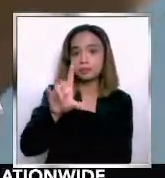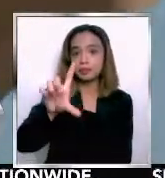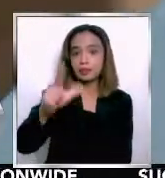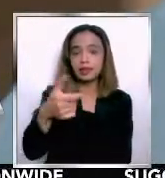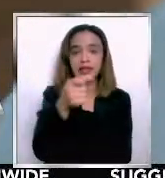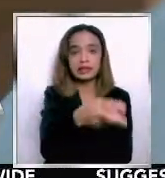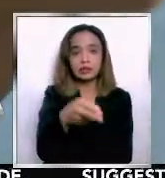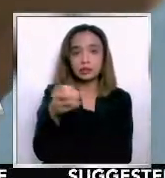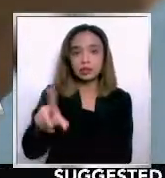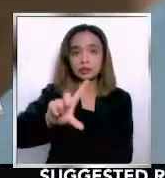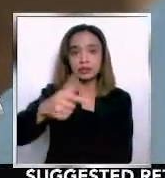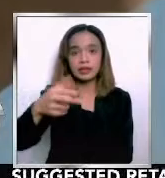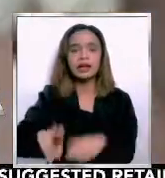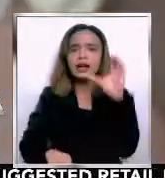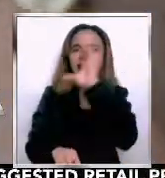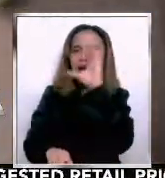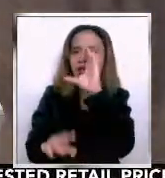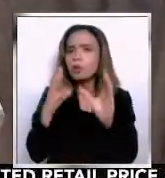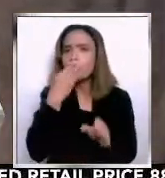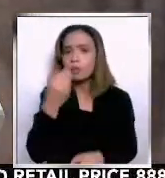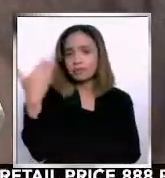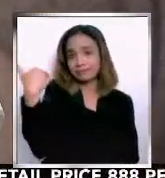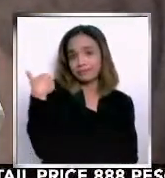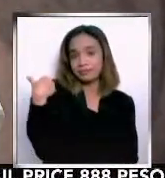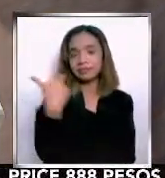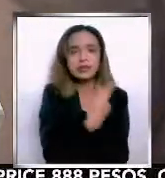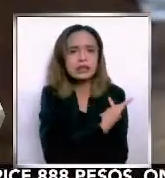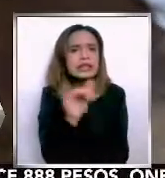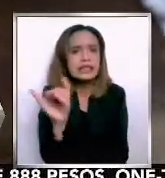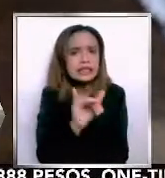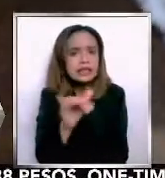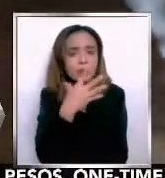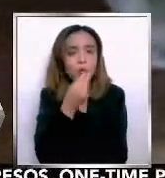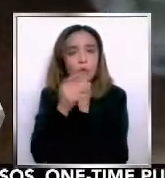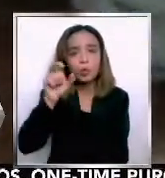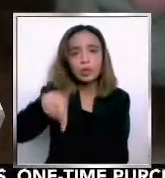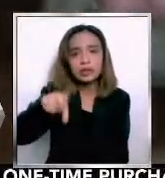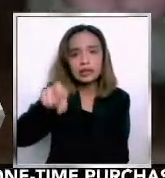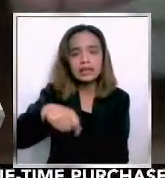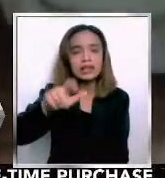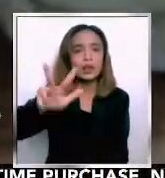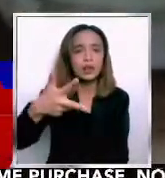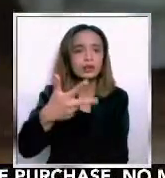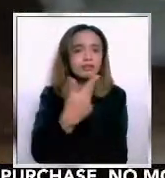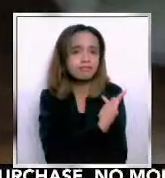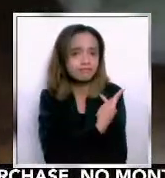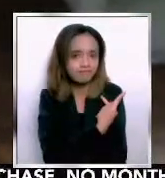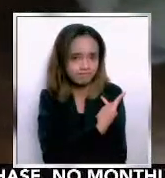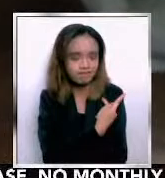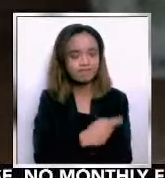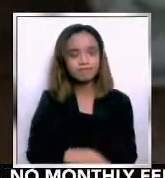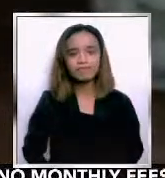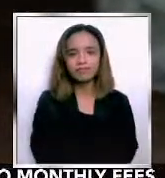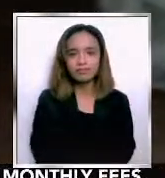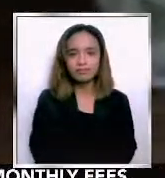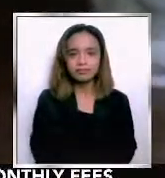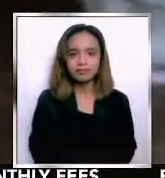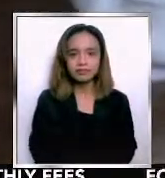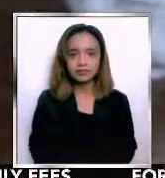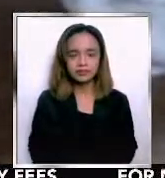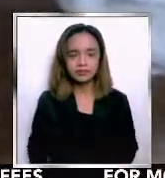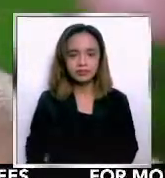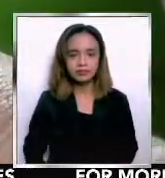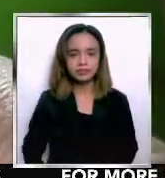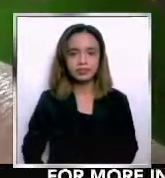na hanapin ang mga hindi bakunado, maging ang mga nangangailangan ng booster shot. Katrina Son, Nakatutok,